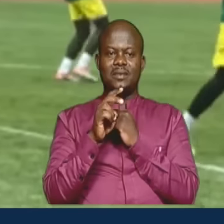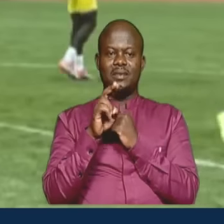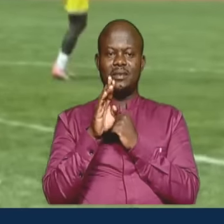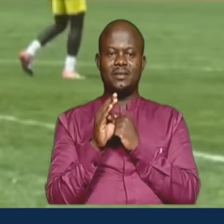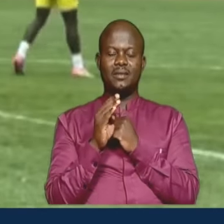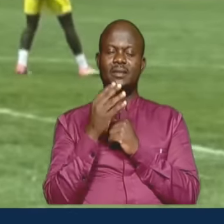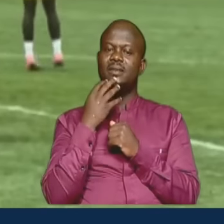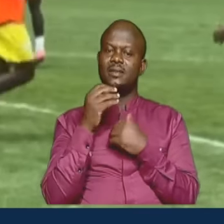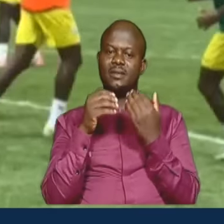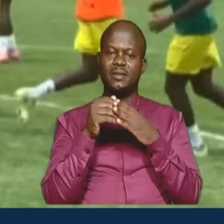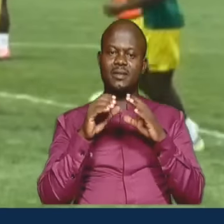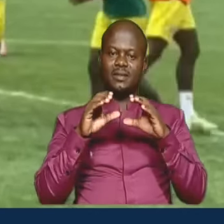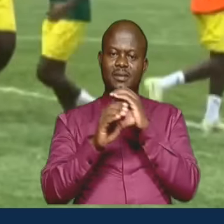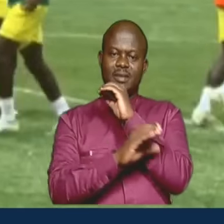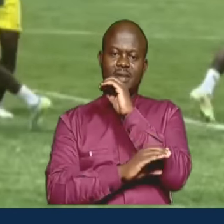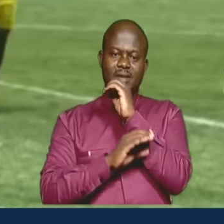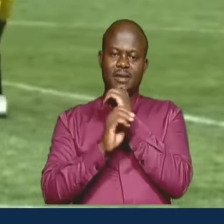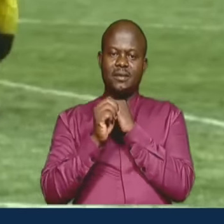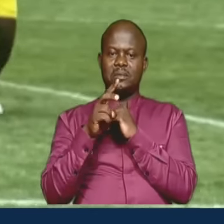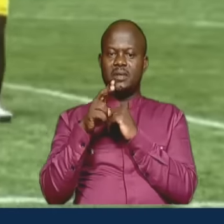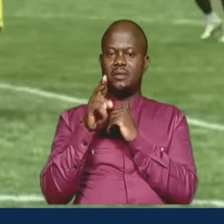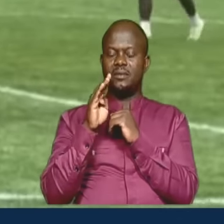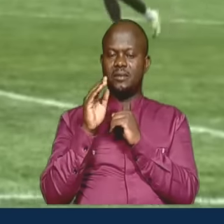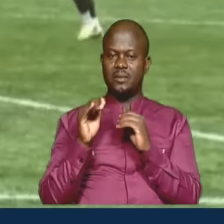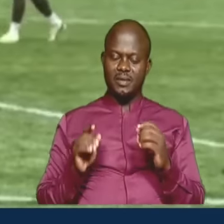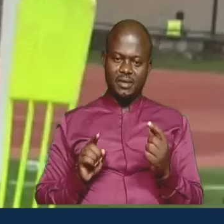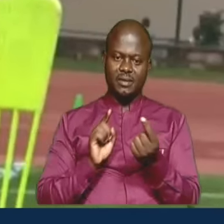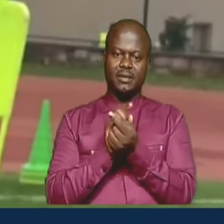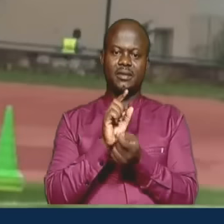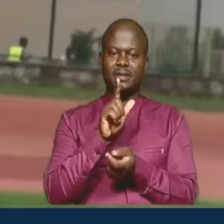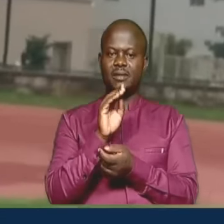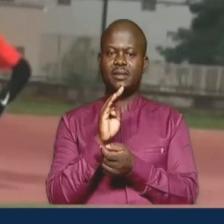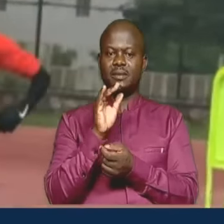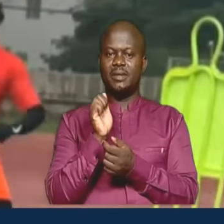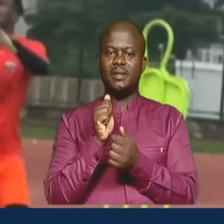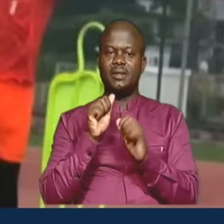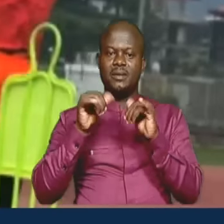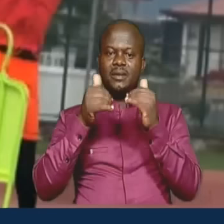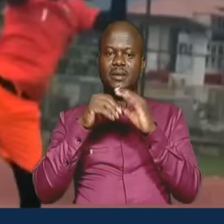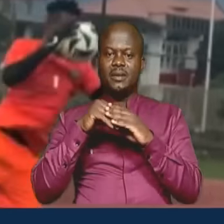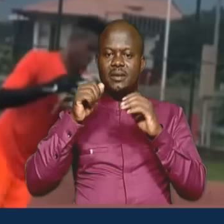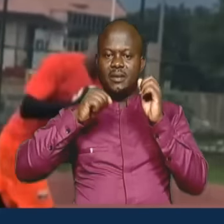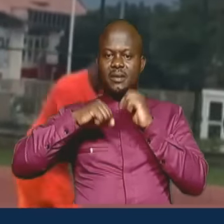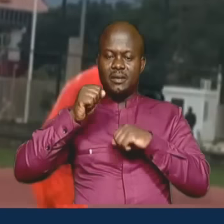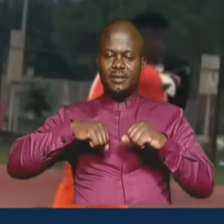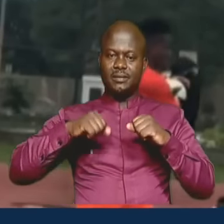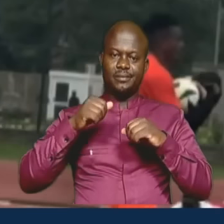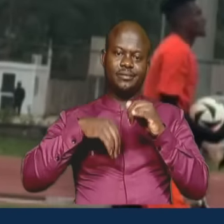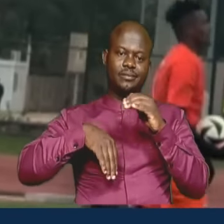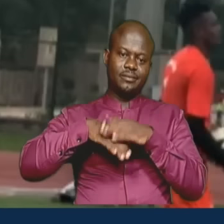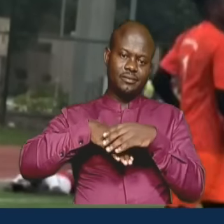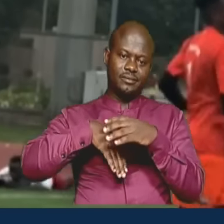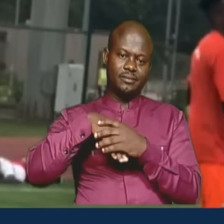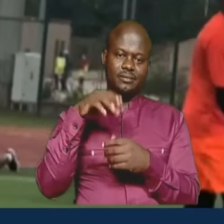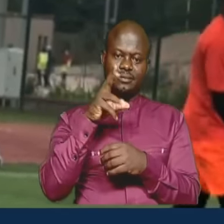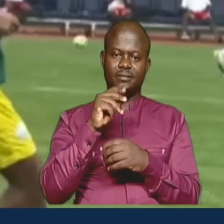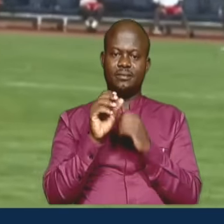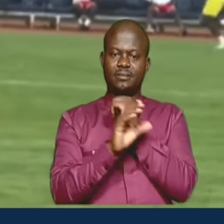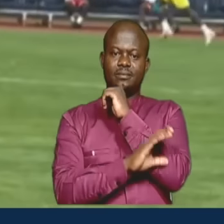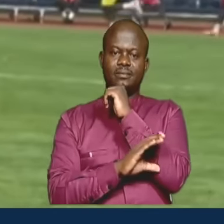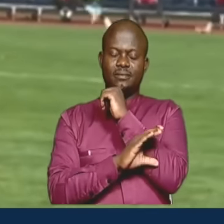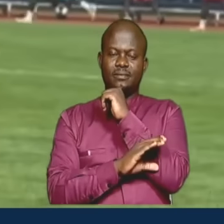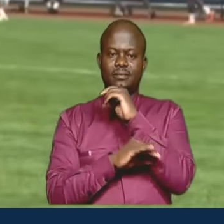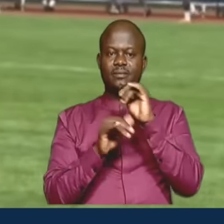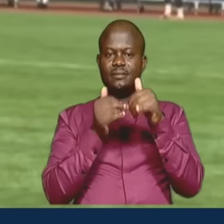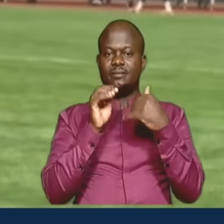Kuri uyu wa kane nibwo ikipe y'igihugu Amavubi icakirana na Libya mu mikino yo guhatanira itike yo gukina igikombe cya Afurika cy'ibihugu.